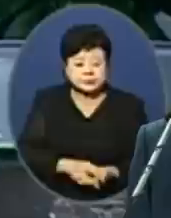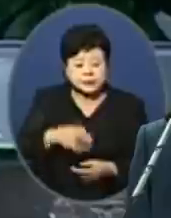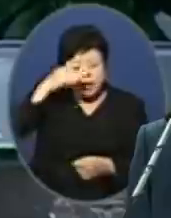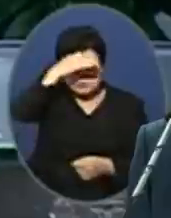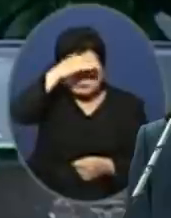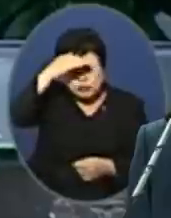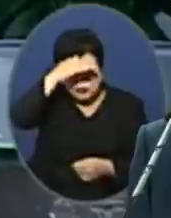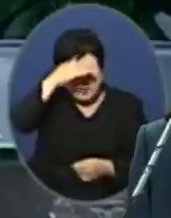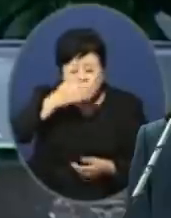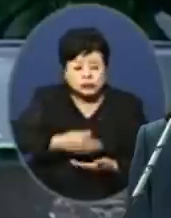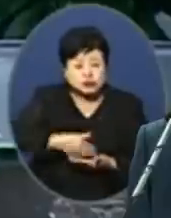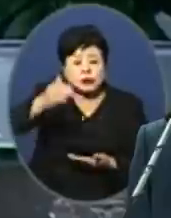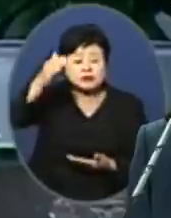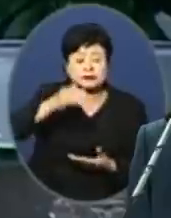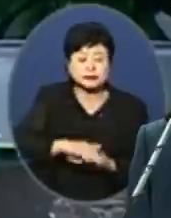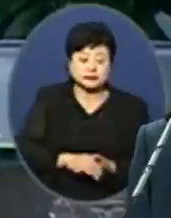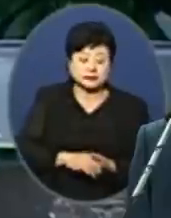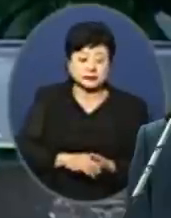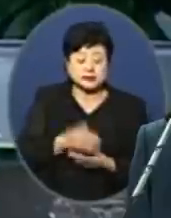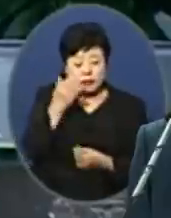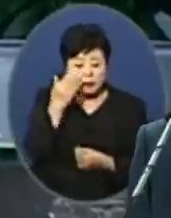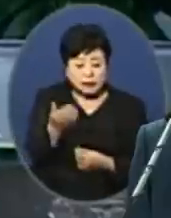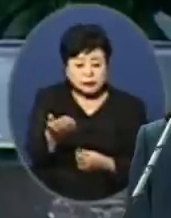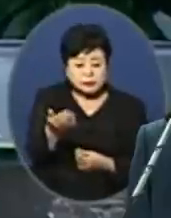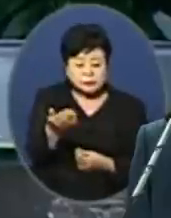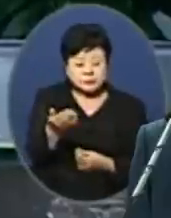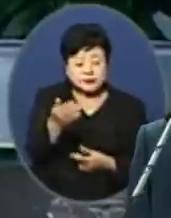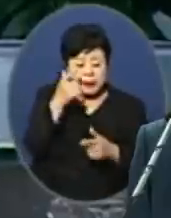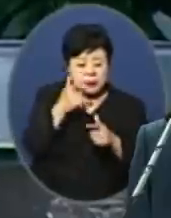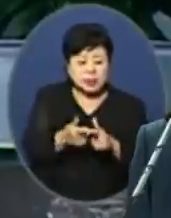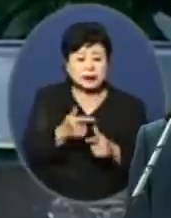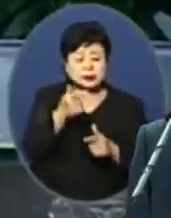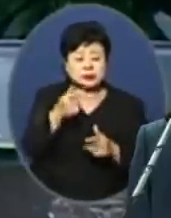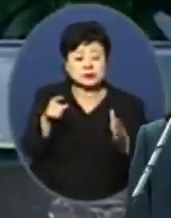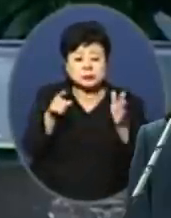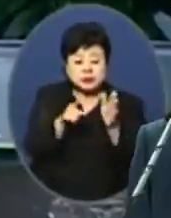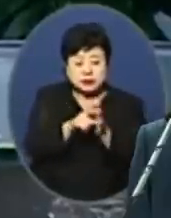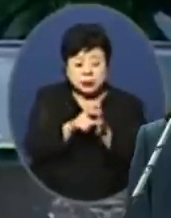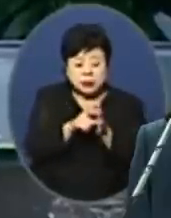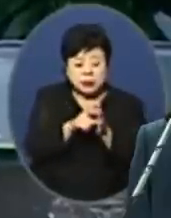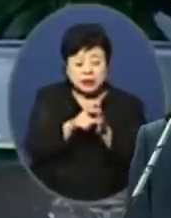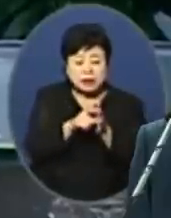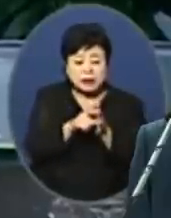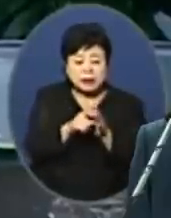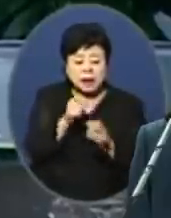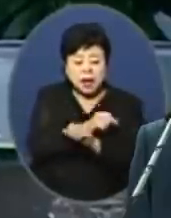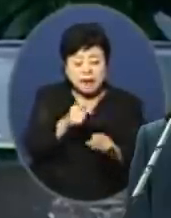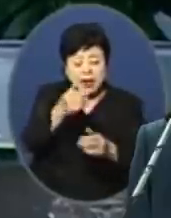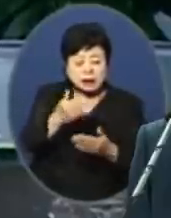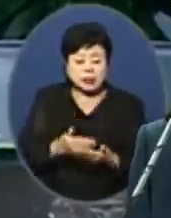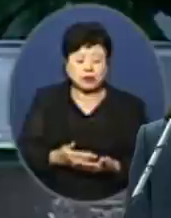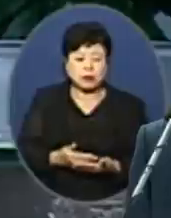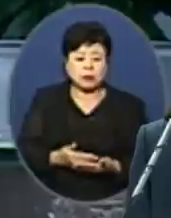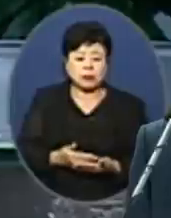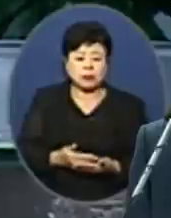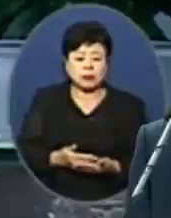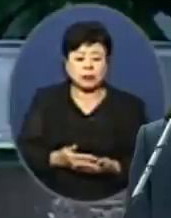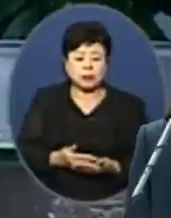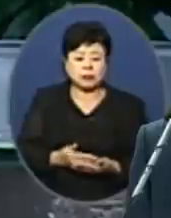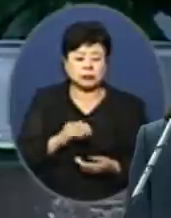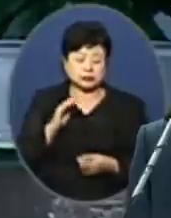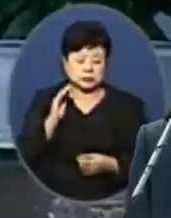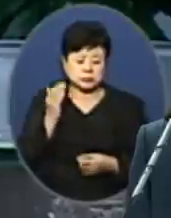구경거리가 되어 쫓겨나가버리고 여러분은 예수를 믿음으로 말미암아 해방이 되고 자유를 얻게 된 것입니다.